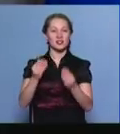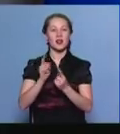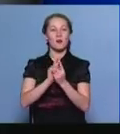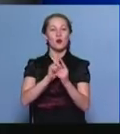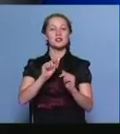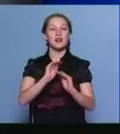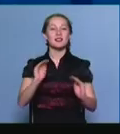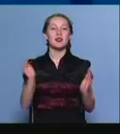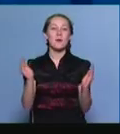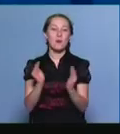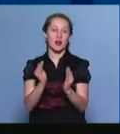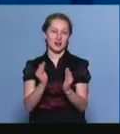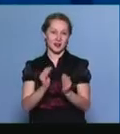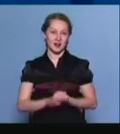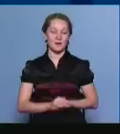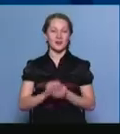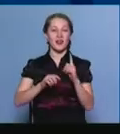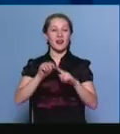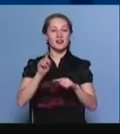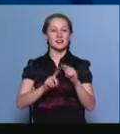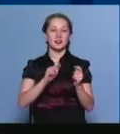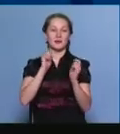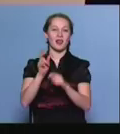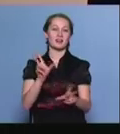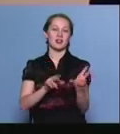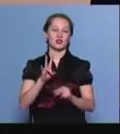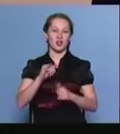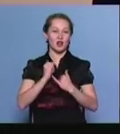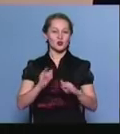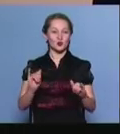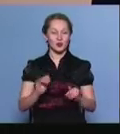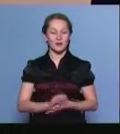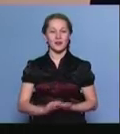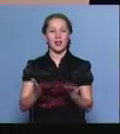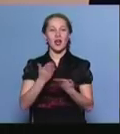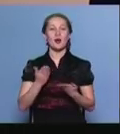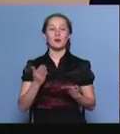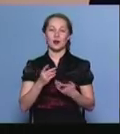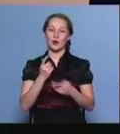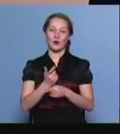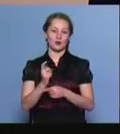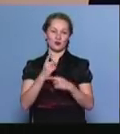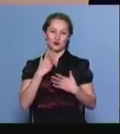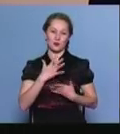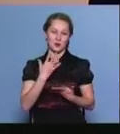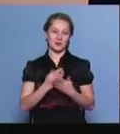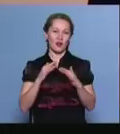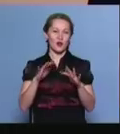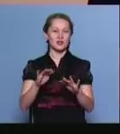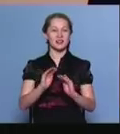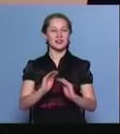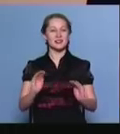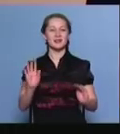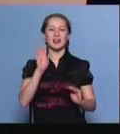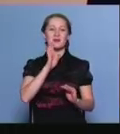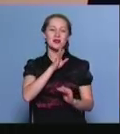самых крошечных малышей, а родителям дарят надежду на чудо. Мы очень любим свое дело, мы любим детей, мы любим